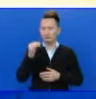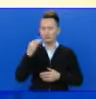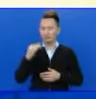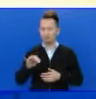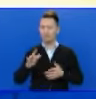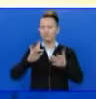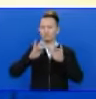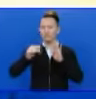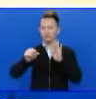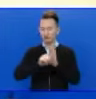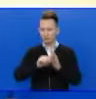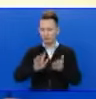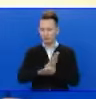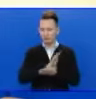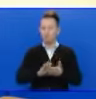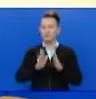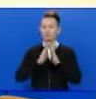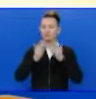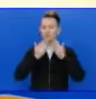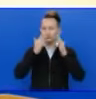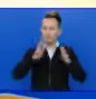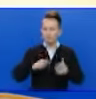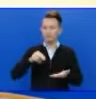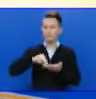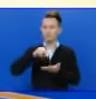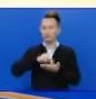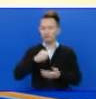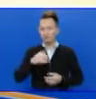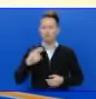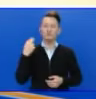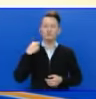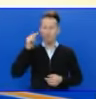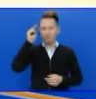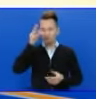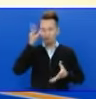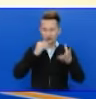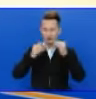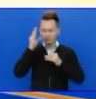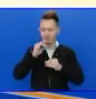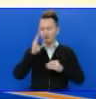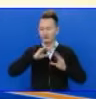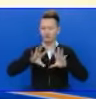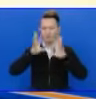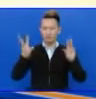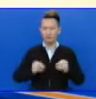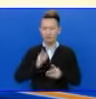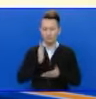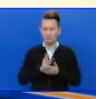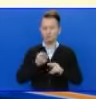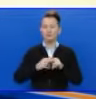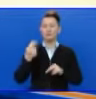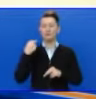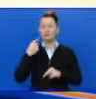болсын дедік. Содан басқа кітап оқитын бұрыш, шахмат, той, ағылшын тілін үйрену жастарға қажет нәрсе деп есептеймін. Сондықтан ағылшын